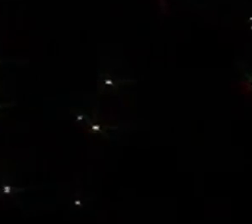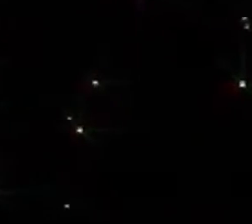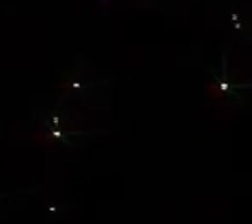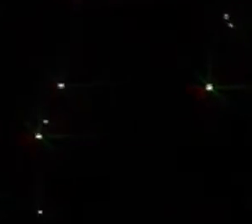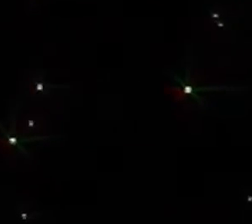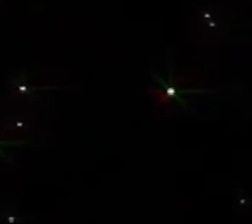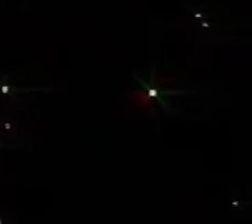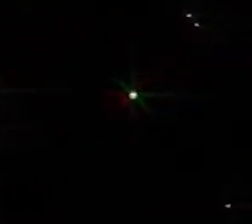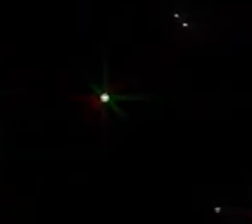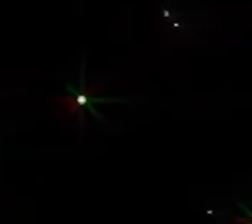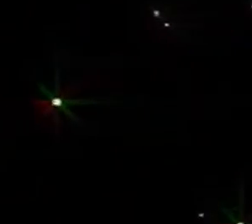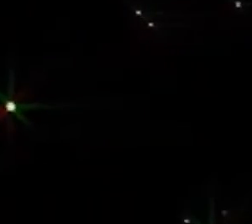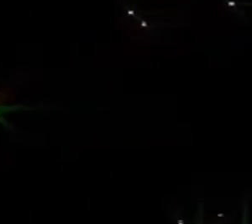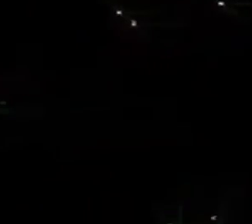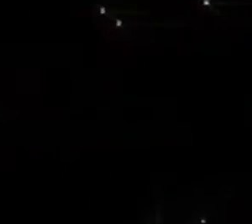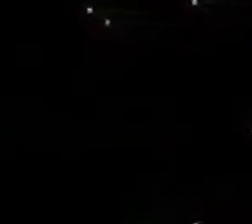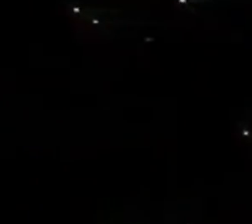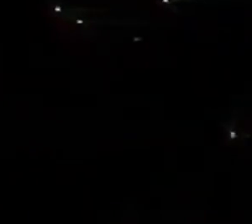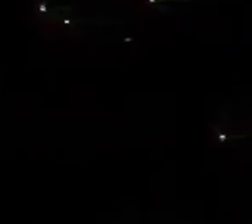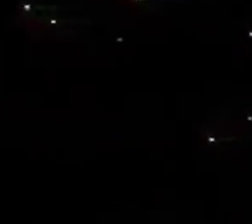यह झाले